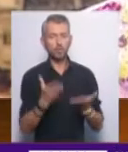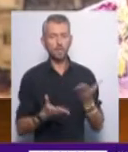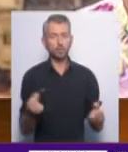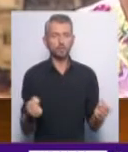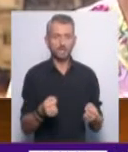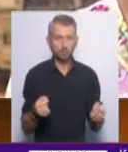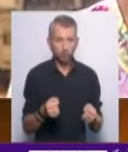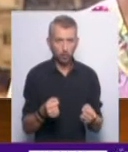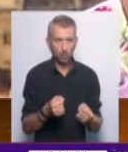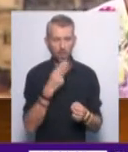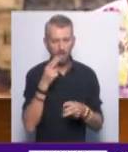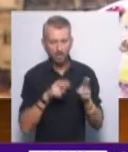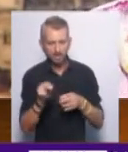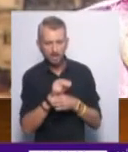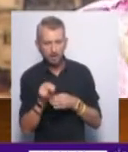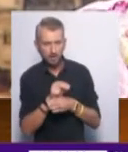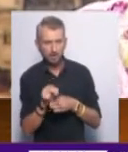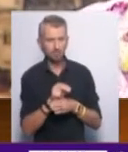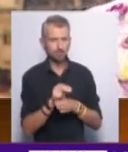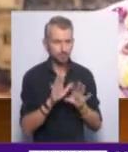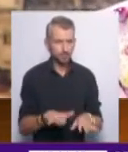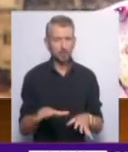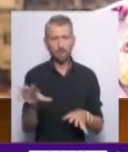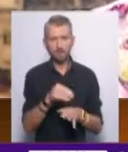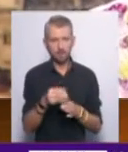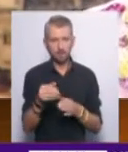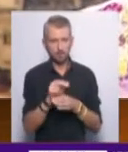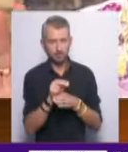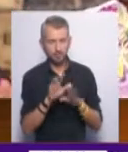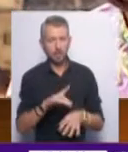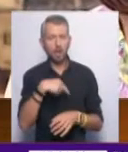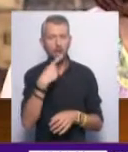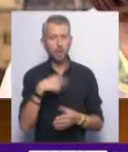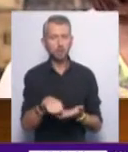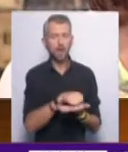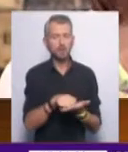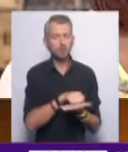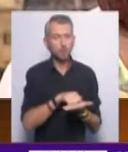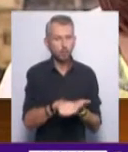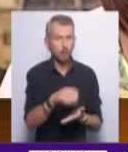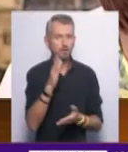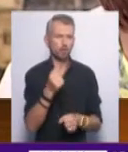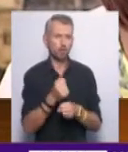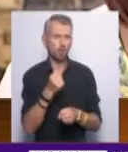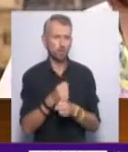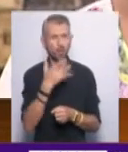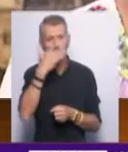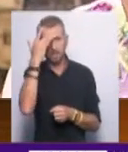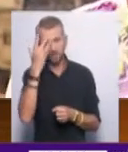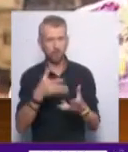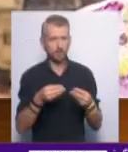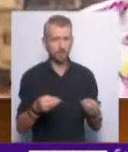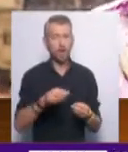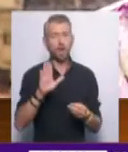взимку відлатали, починили, все засипали і кажуть, асфальтування ми зробимо там влітку по весні. А